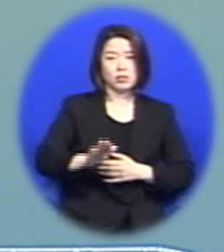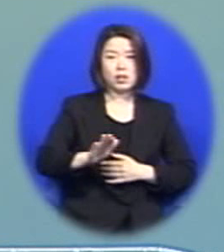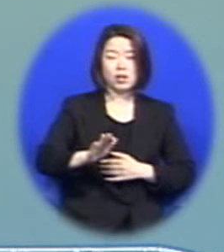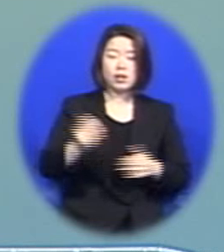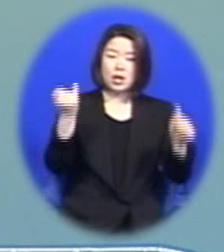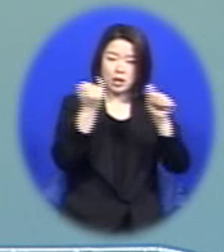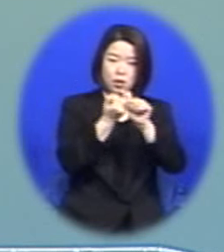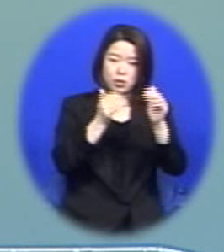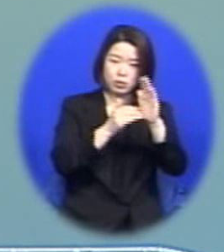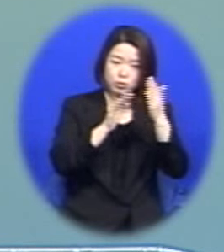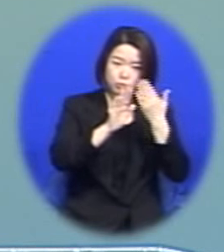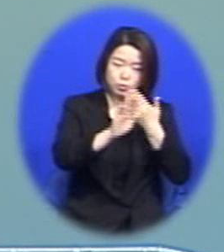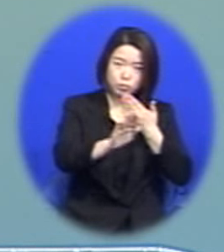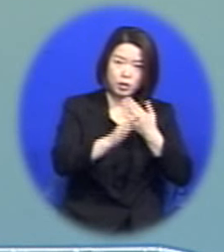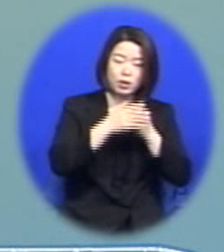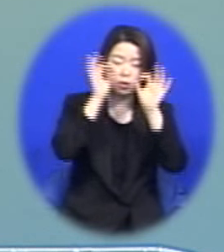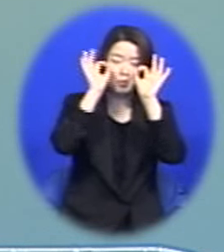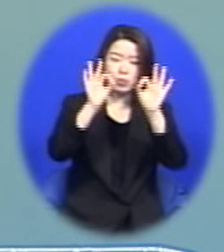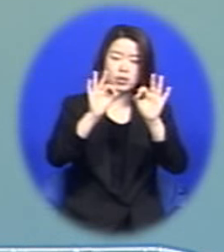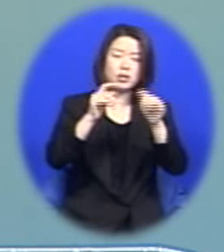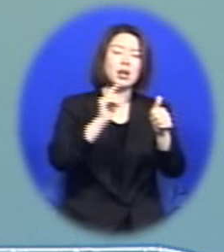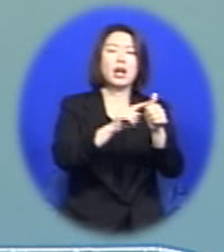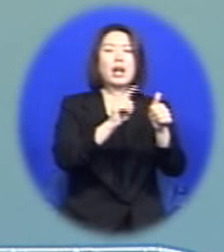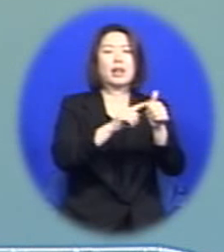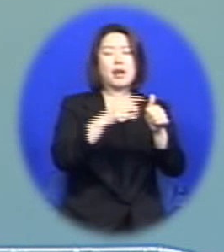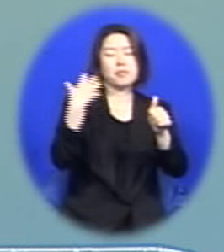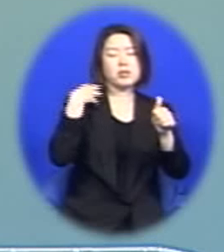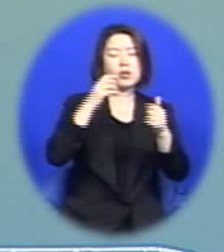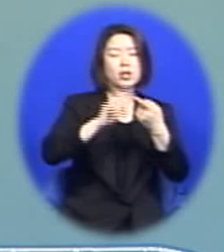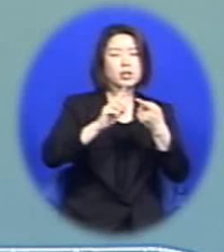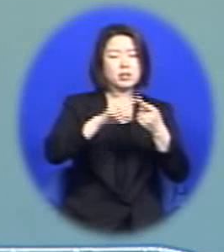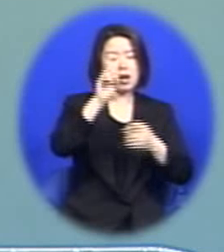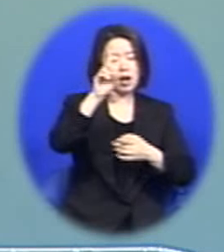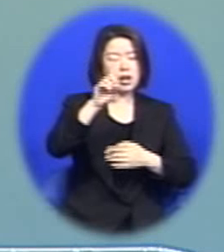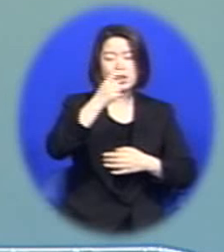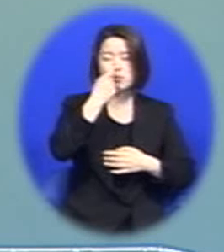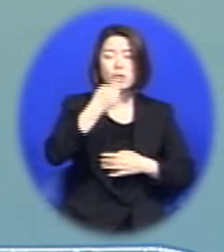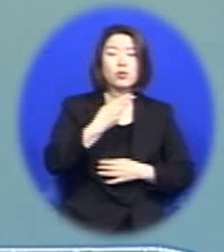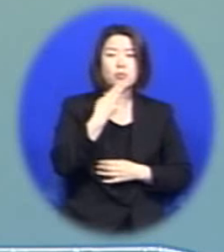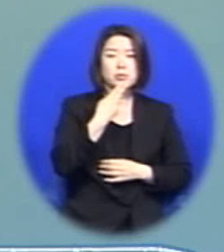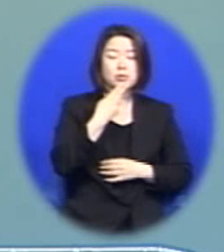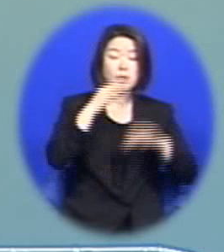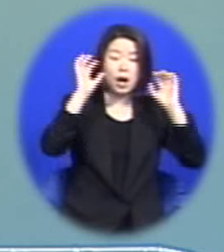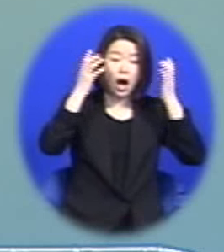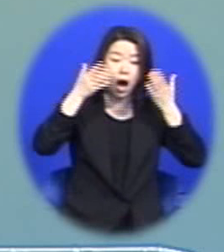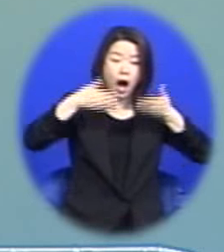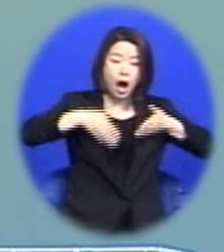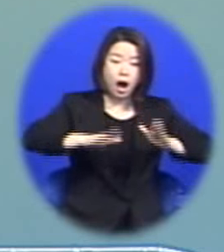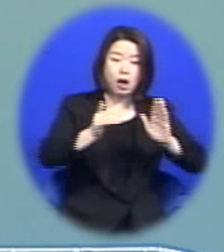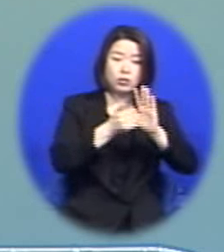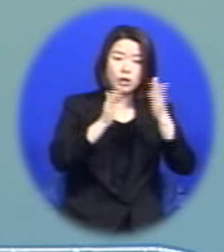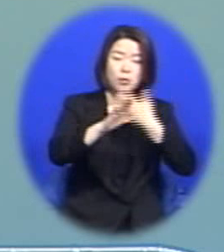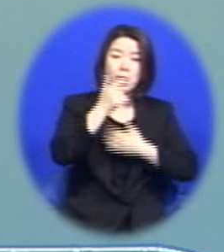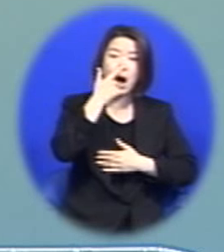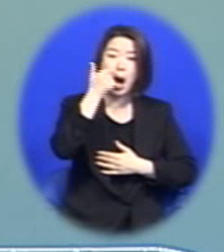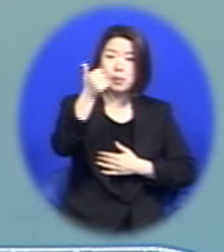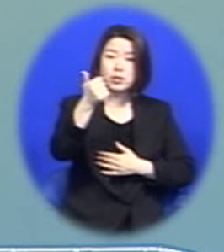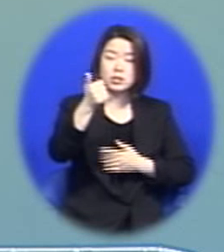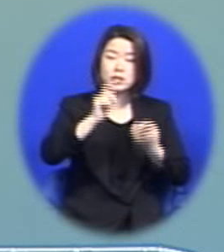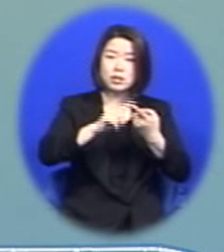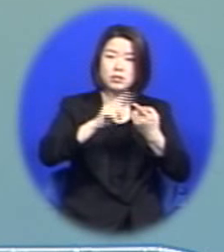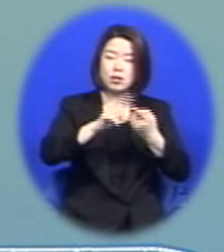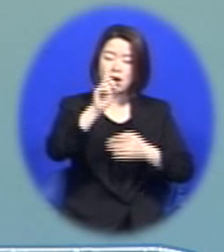남편에 대해서 하나도 배운 게 없어요 아이를 낳아 보니까 저는 아버지의 역할에 대해서 하나 서 훈련 받은 게